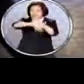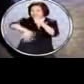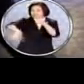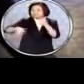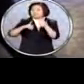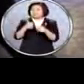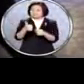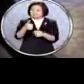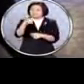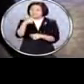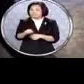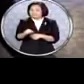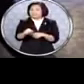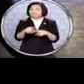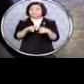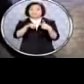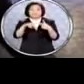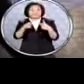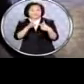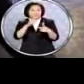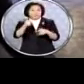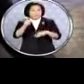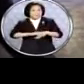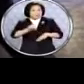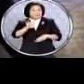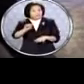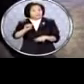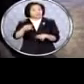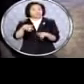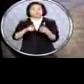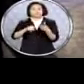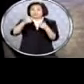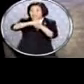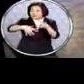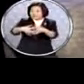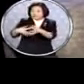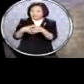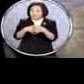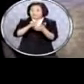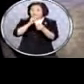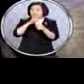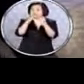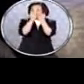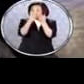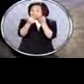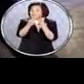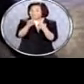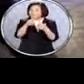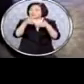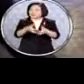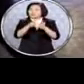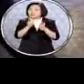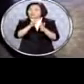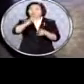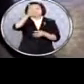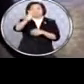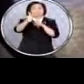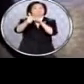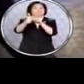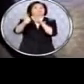坏，一个团队是不是有效率，一个团队是不是清廉，最重要的是他的领导